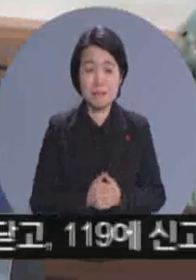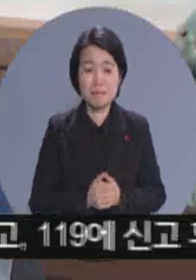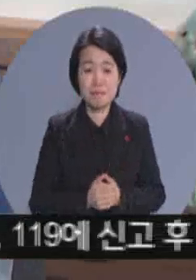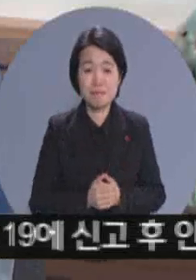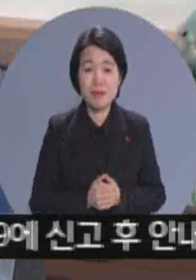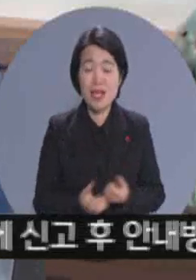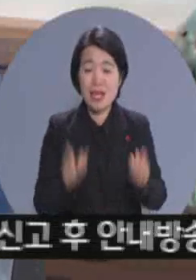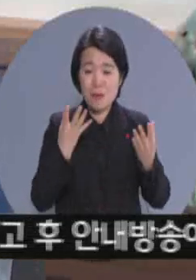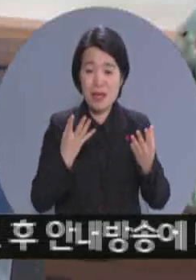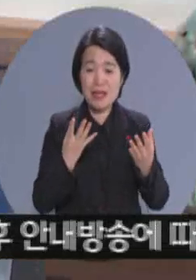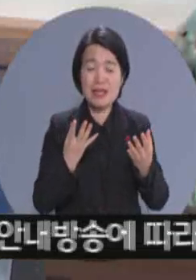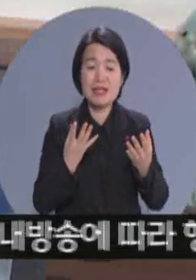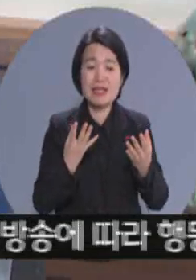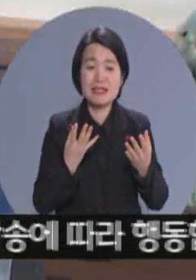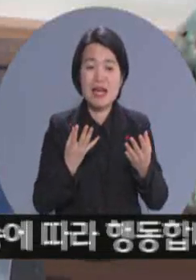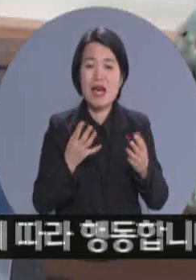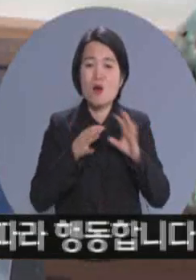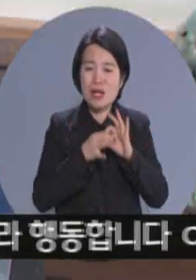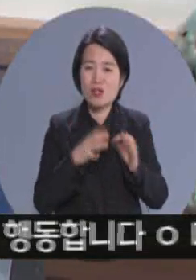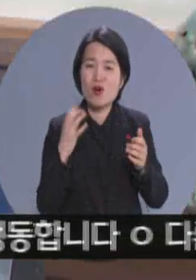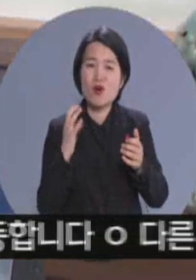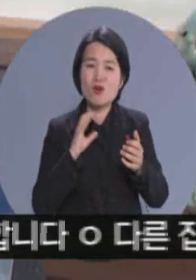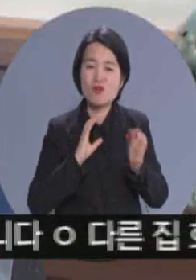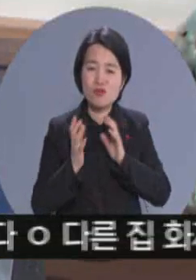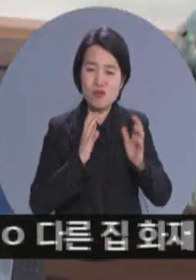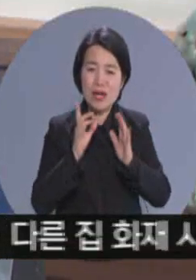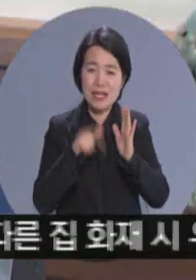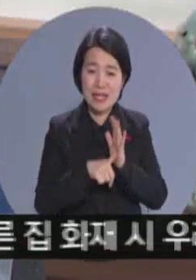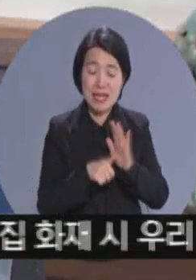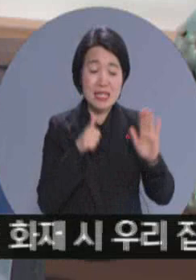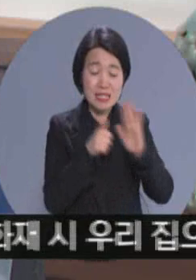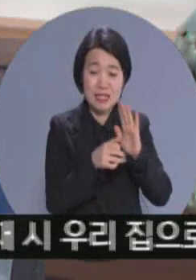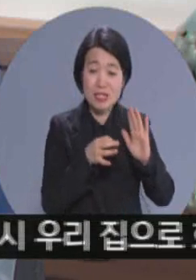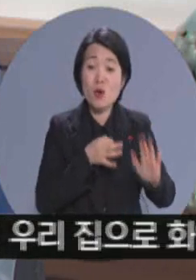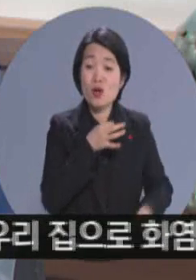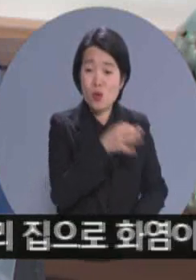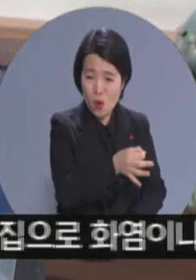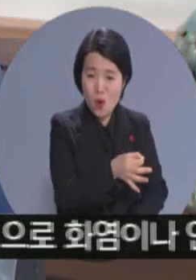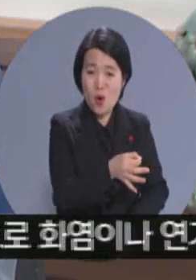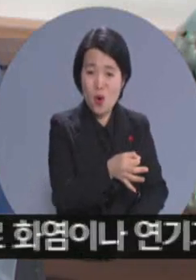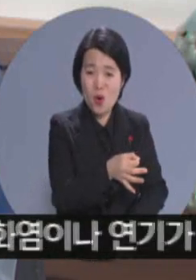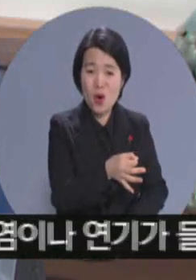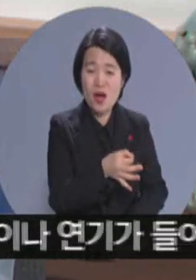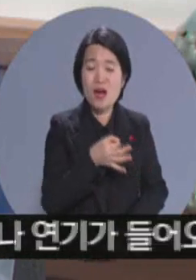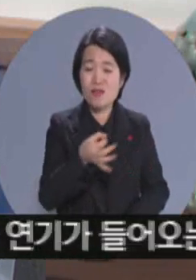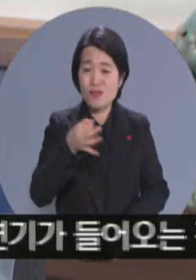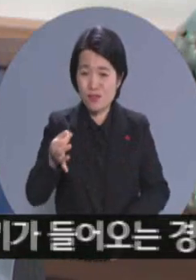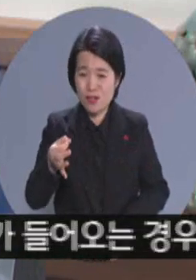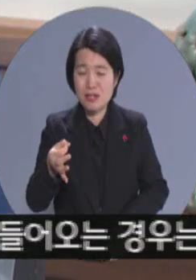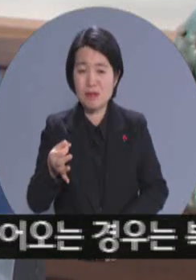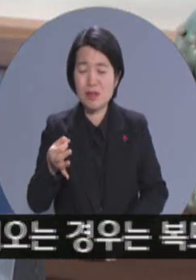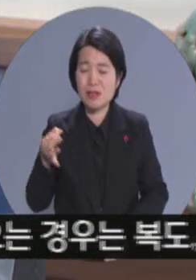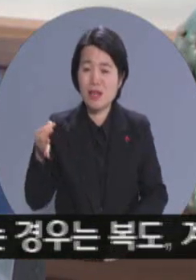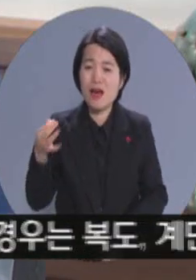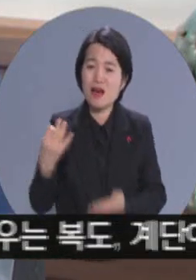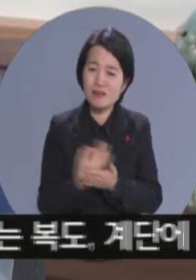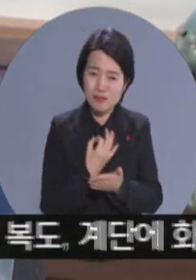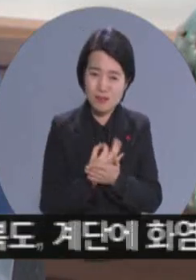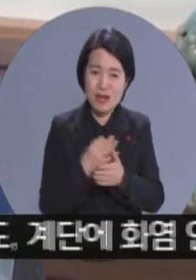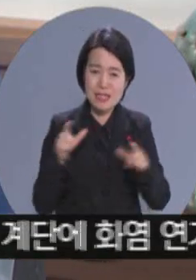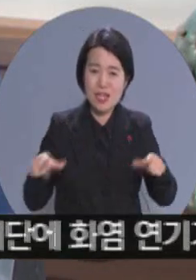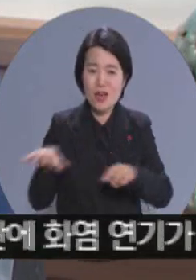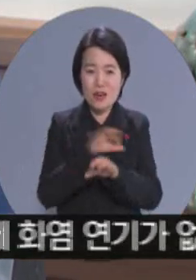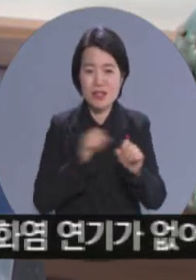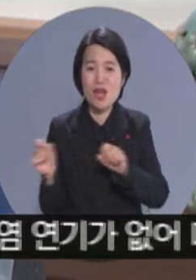그 위원회에서 유로 관람 지역을 지정해서 입장료를 받게 됩니다 수익을 창출하는데 그게 우리 지역 경제